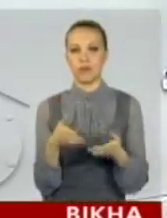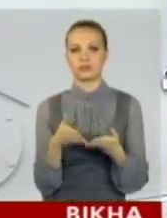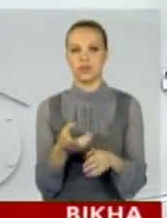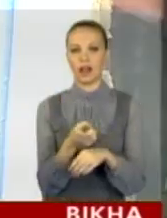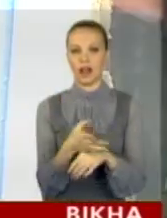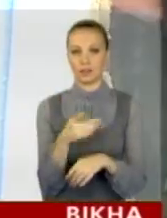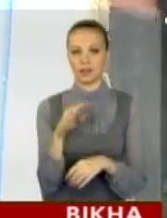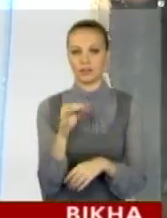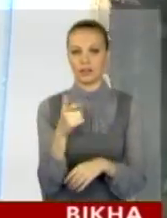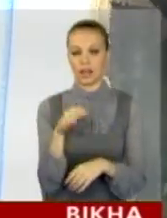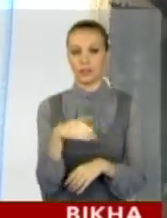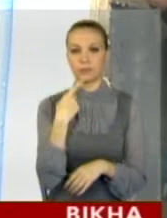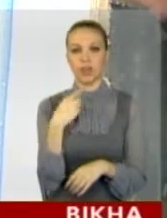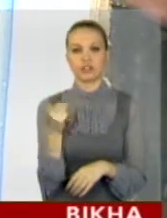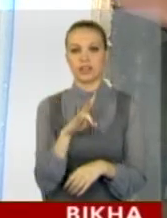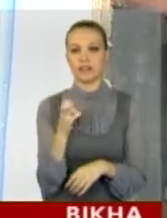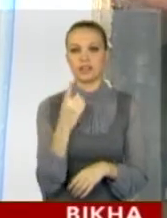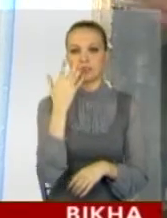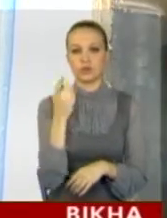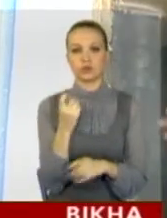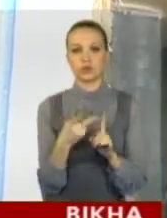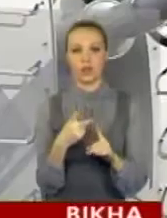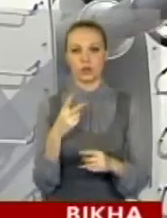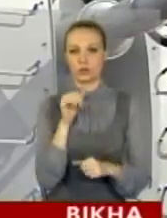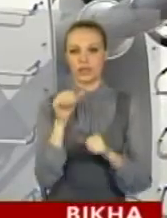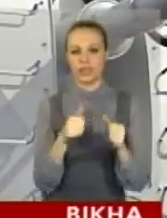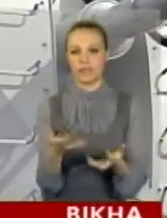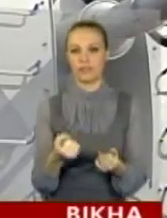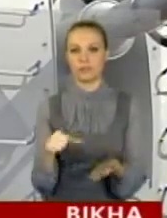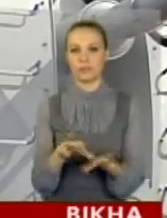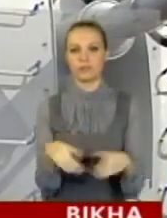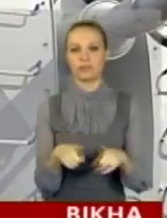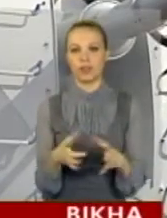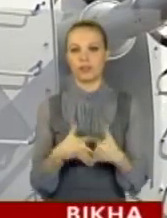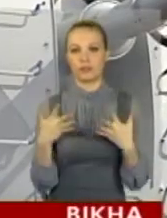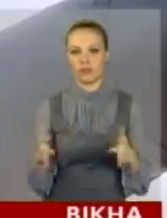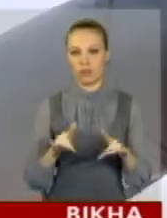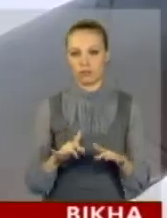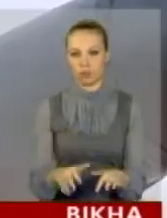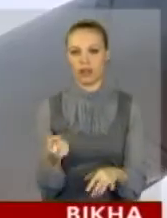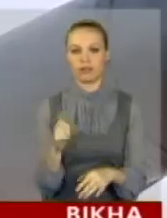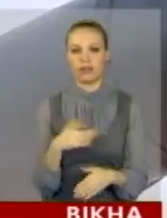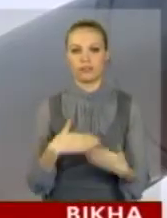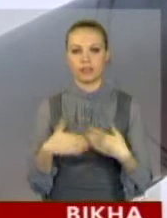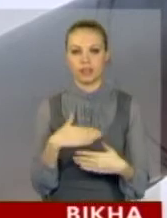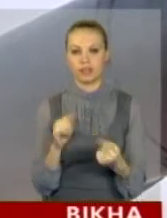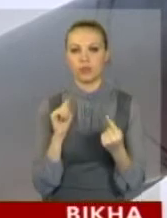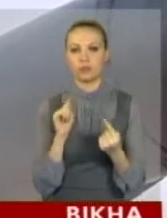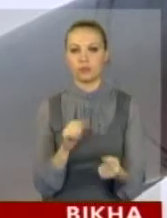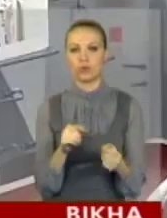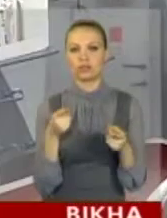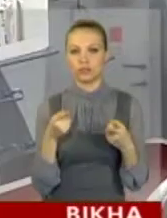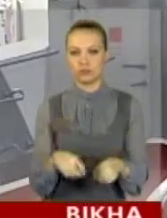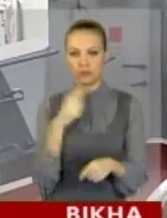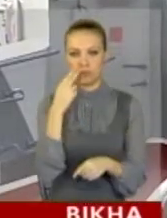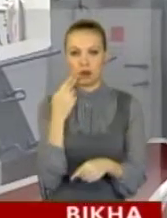гарматами фрегата. Каже, навіть не мріє, що вже на другий рік служби візьме участь у такій масштабній операції. Та ще й радіє проти справжніх